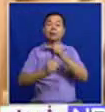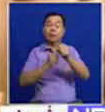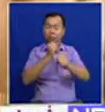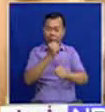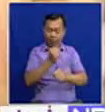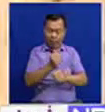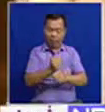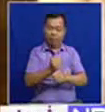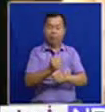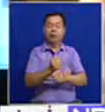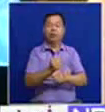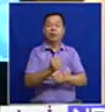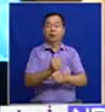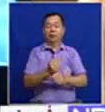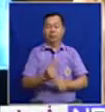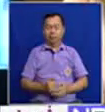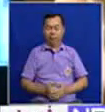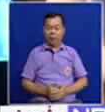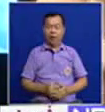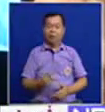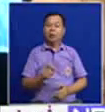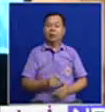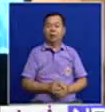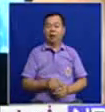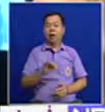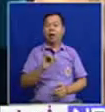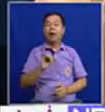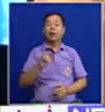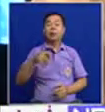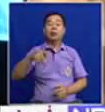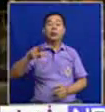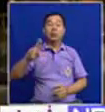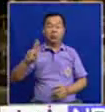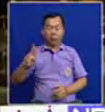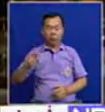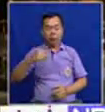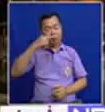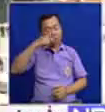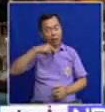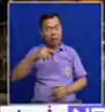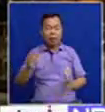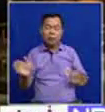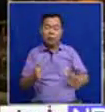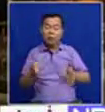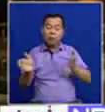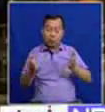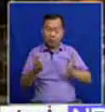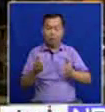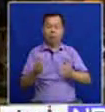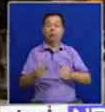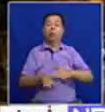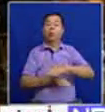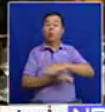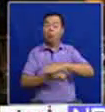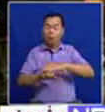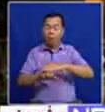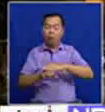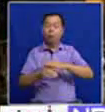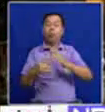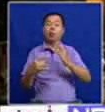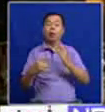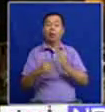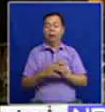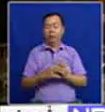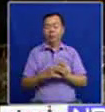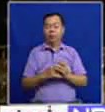ภาพโทรคมนาคมระหว่างประเทศหรือ ITU เนื่องจากไทยมีการส่งเสริมโครงสร้างพื้นฐานดิจิทัลเพื่อบรรลุเป้าหม